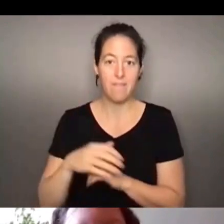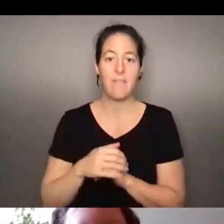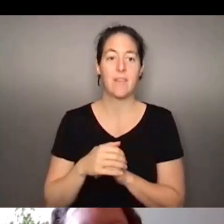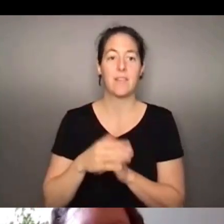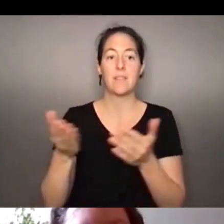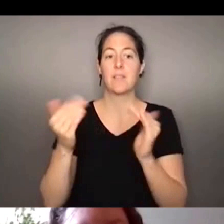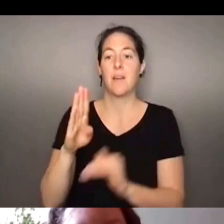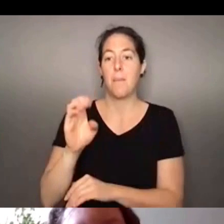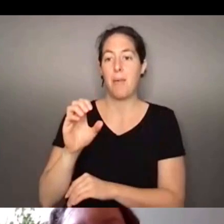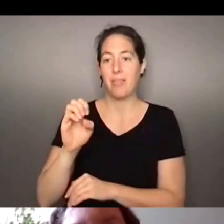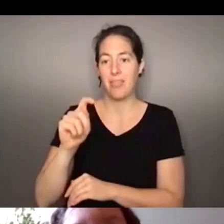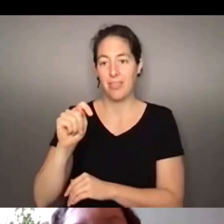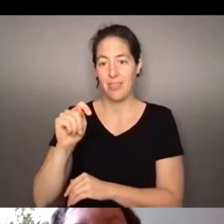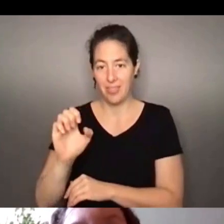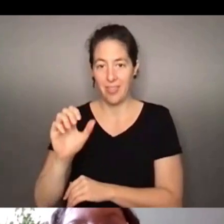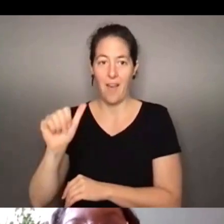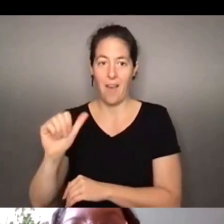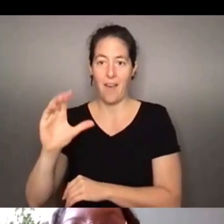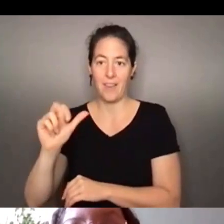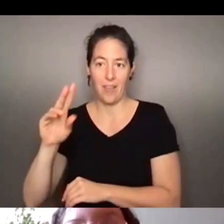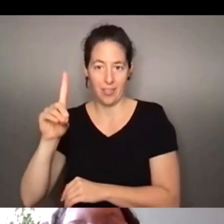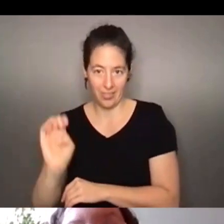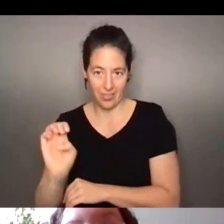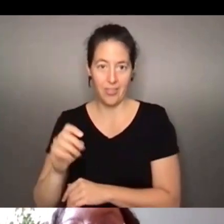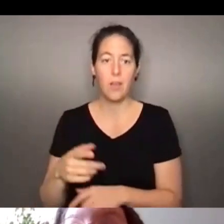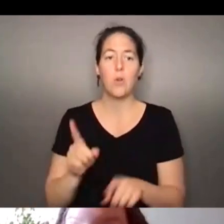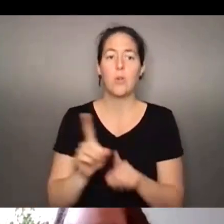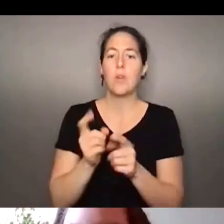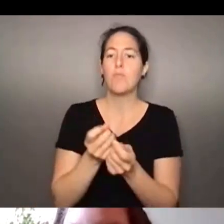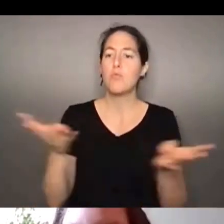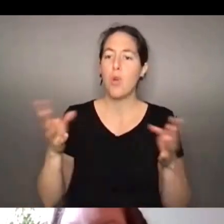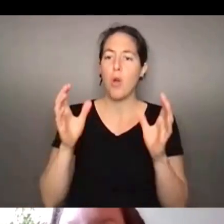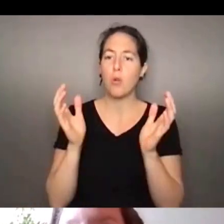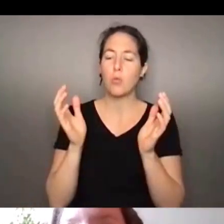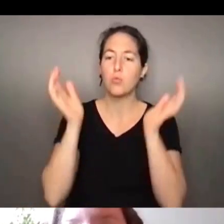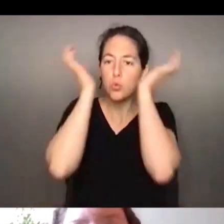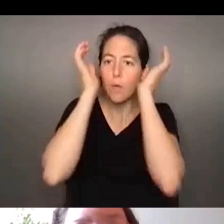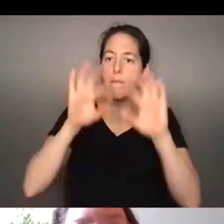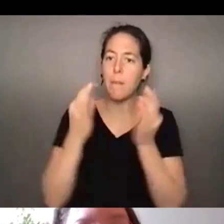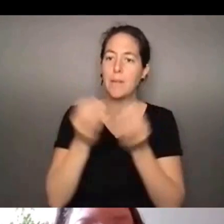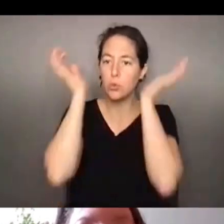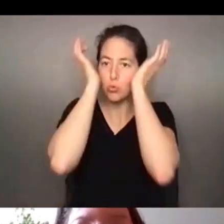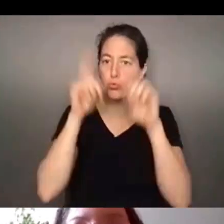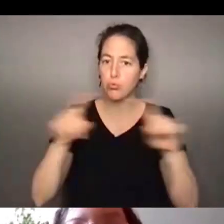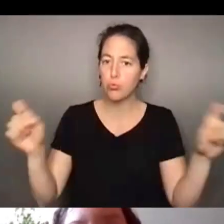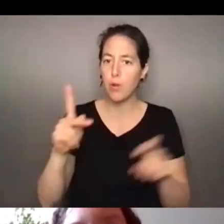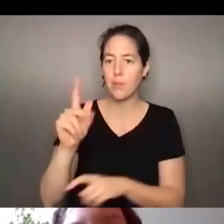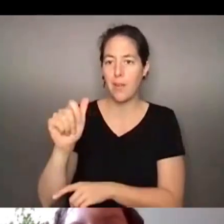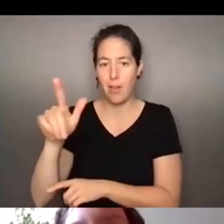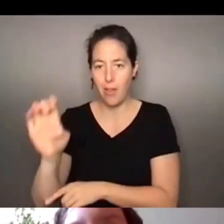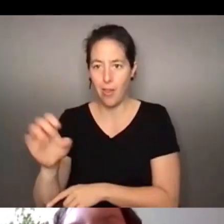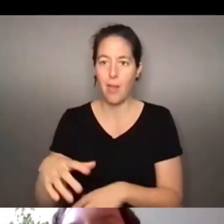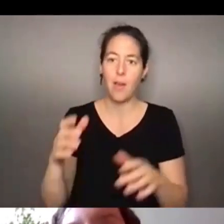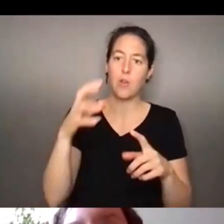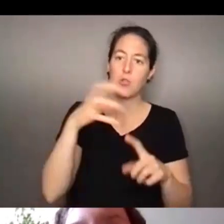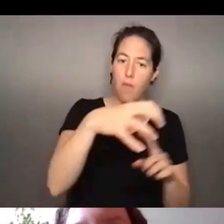puis la bêta-carne, et plusieurs dans la famille des choux. Donc, on a le kale, le